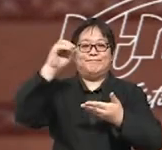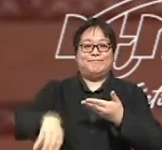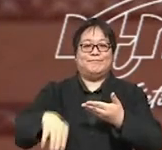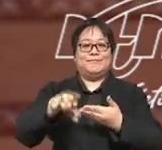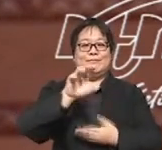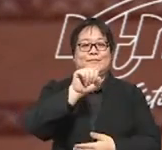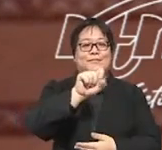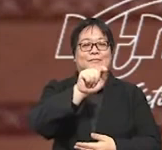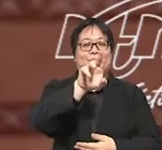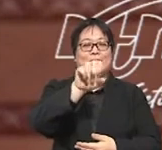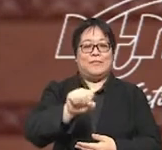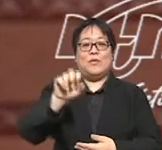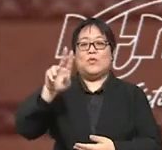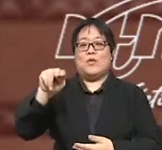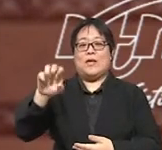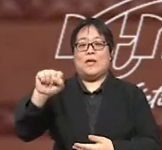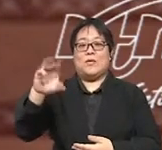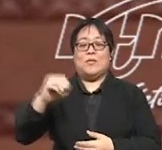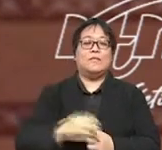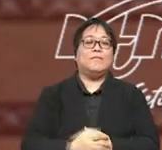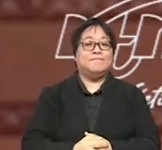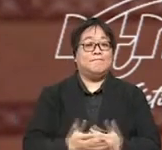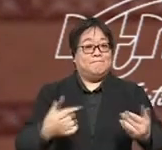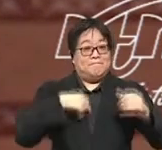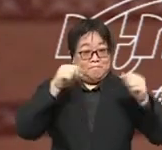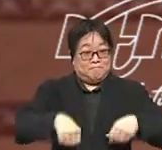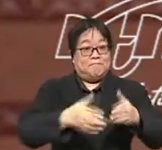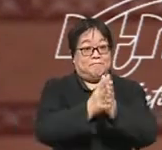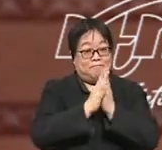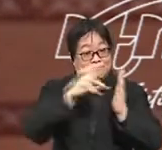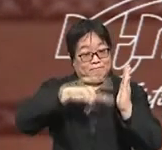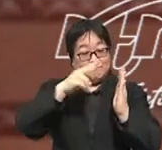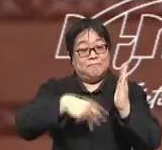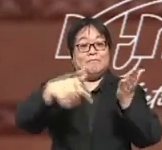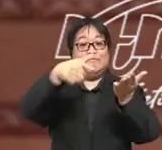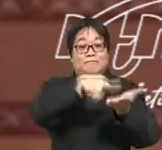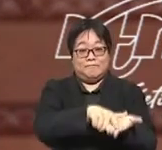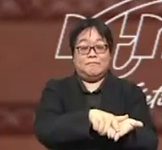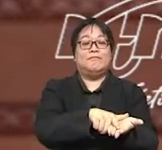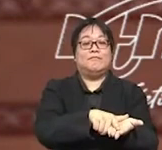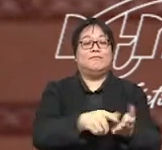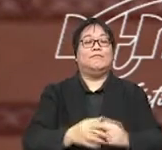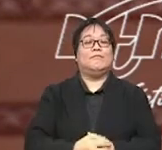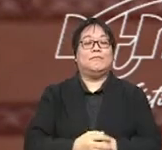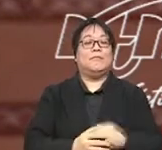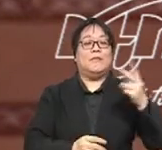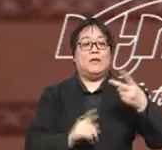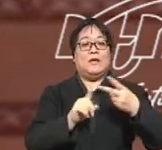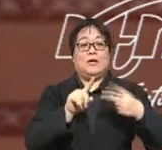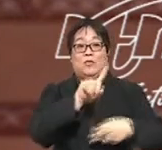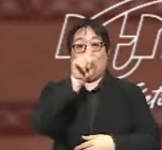dan Kalau boleh saya pohon lihat kepada laporan yang ditunjuk oleh yang baru-baru di tadi soalnya saya